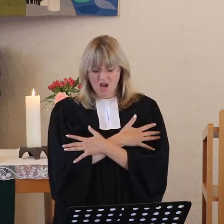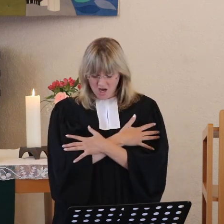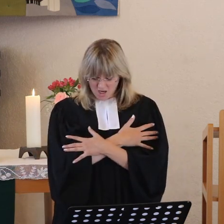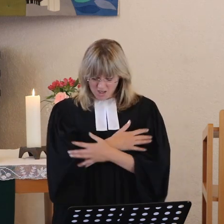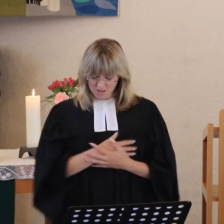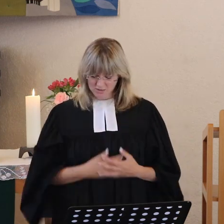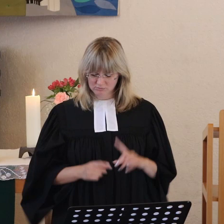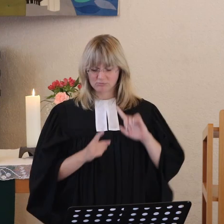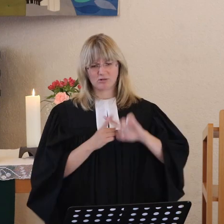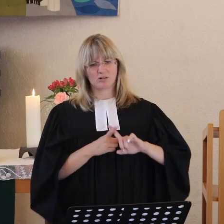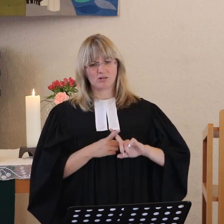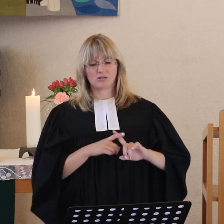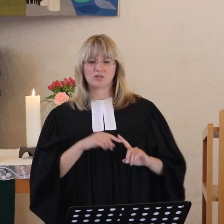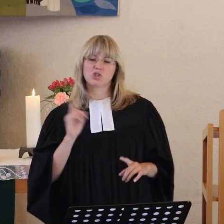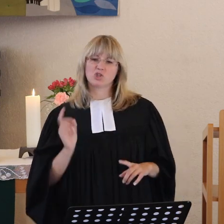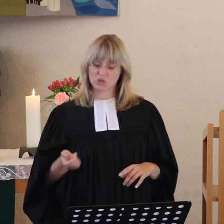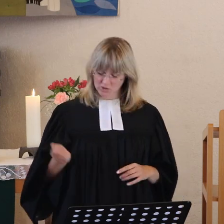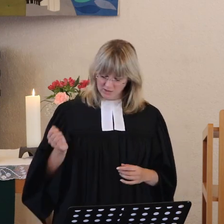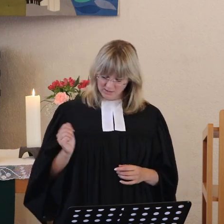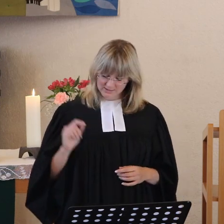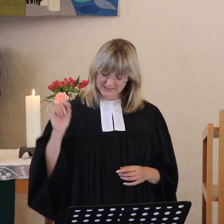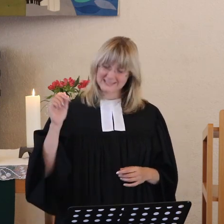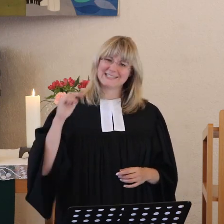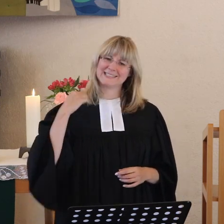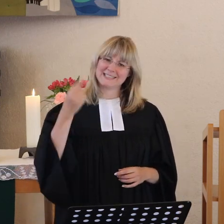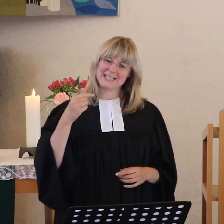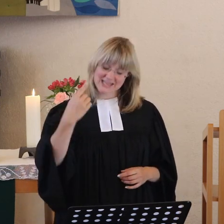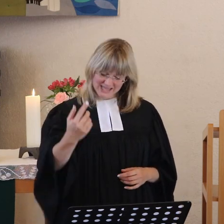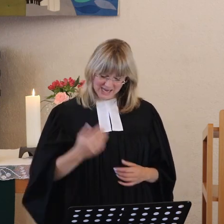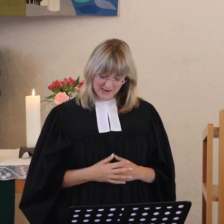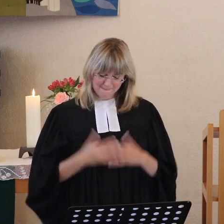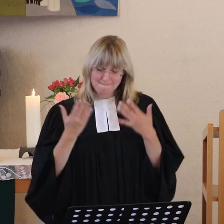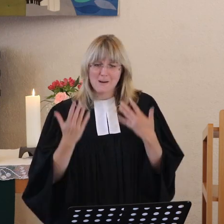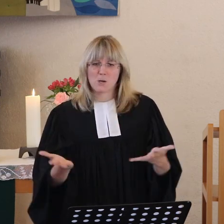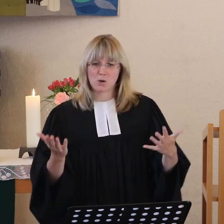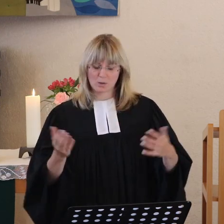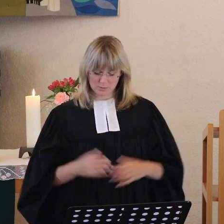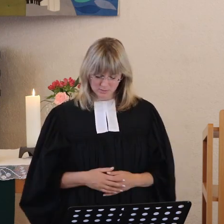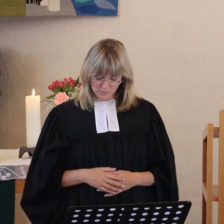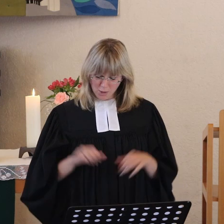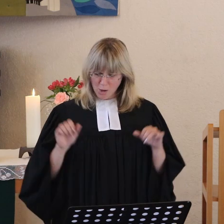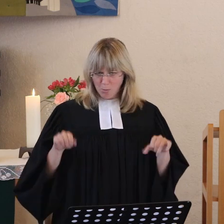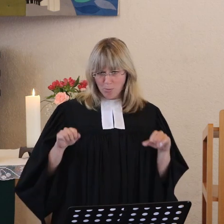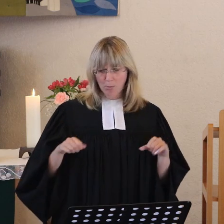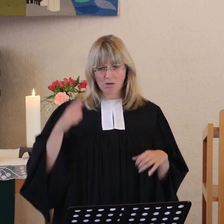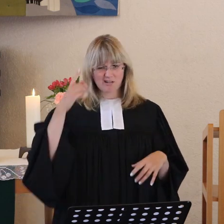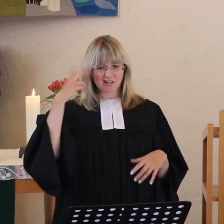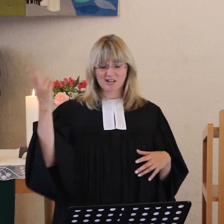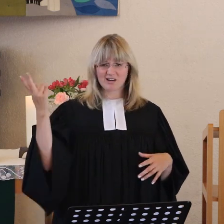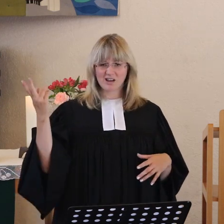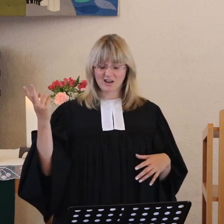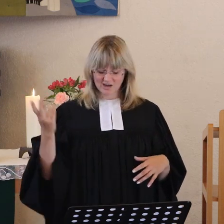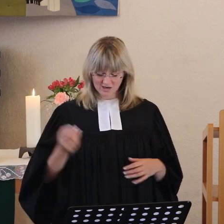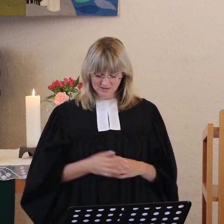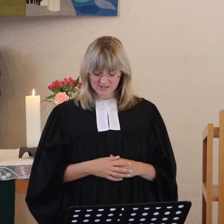Und dass wir alle mal Bedürftige sein dürfen und dann so viel bekommen, wie wir